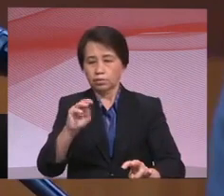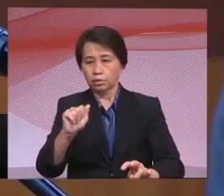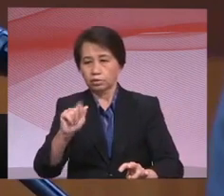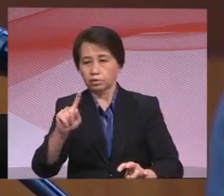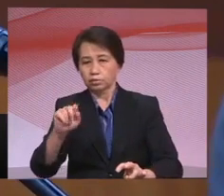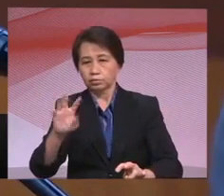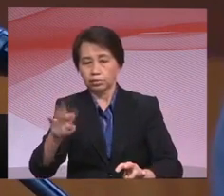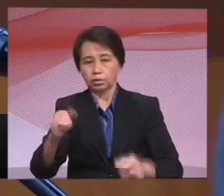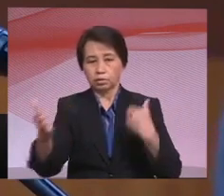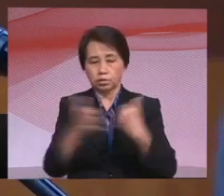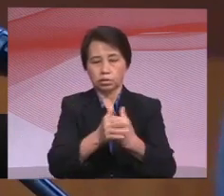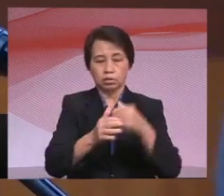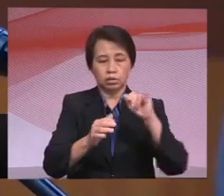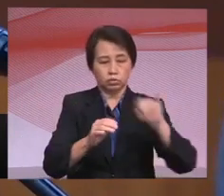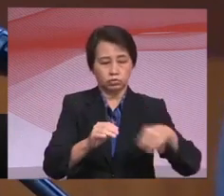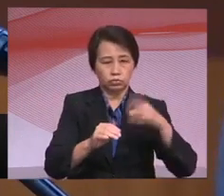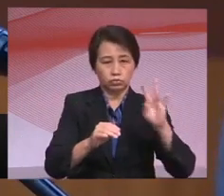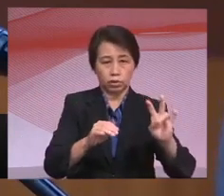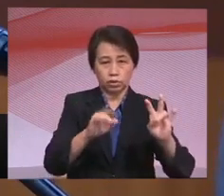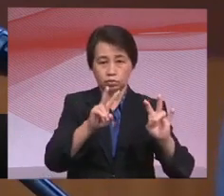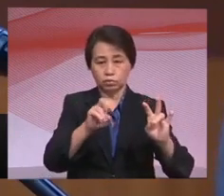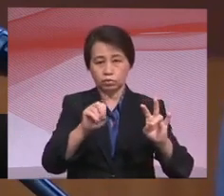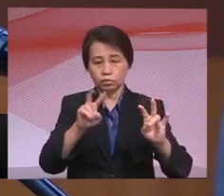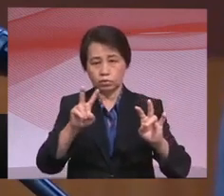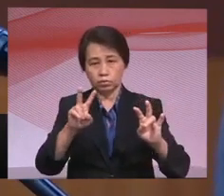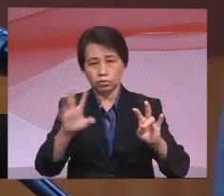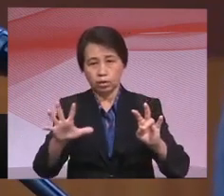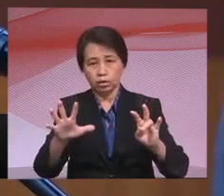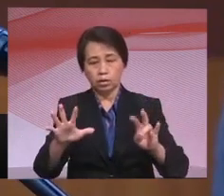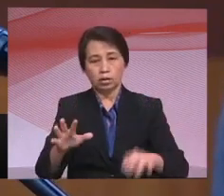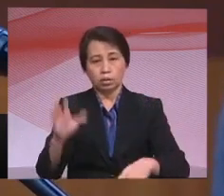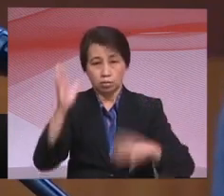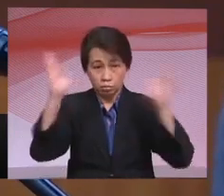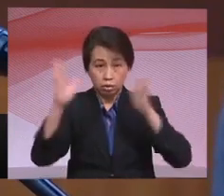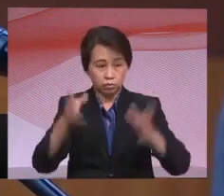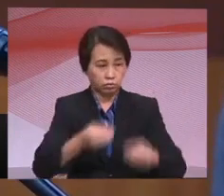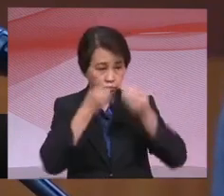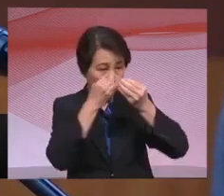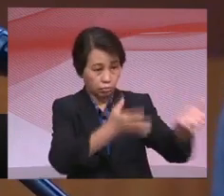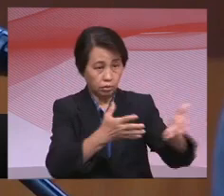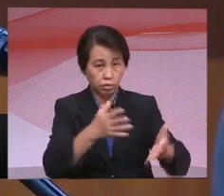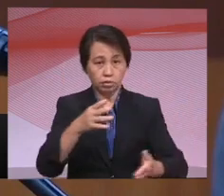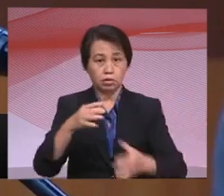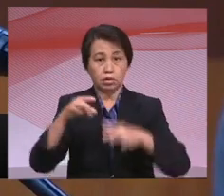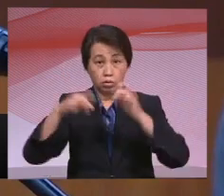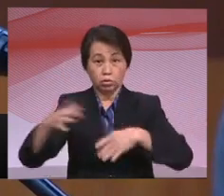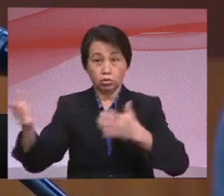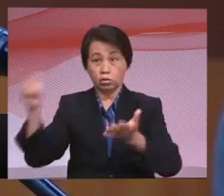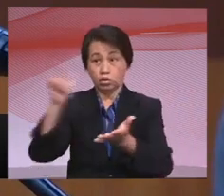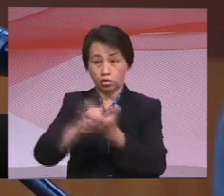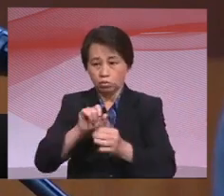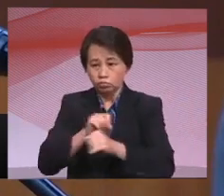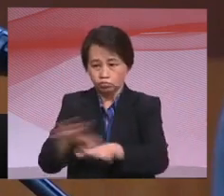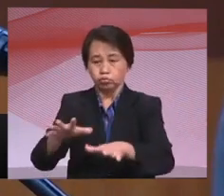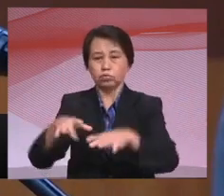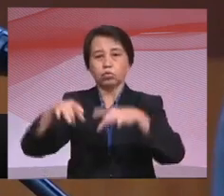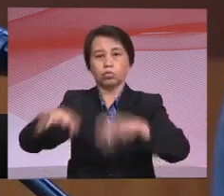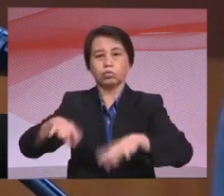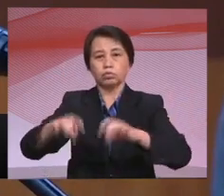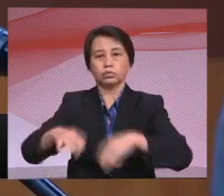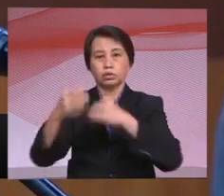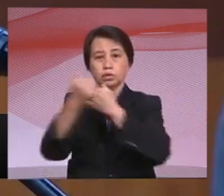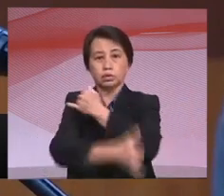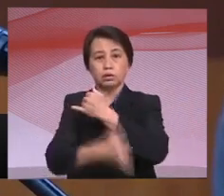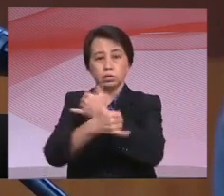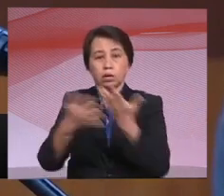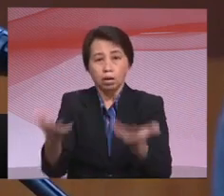tiba pada Julai 25. Adakah Malaysia telah dimaklumkan mengenai kes-kes ini, dan apakah maklumat